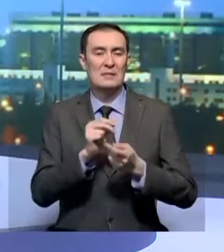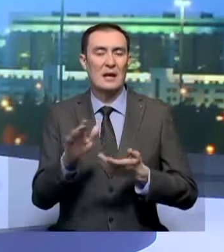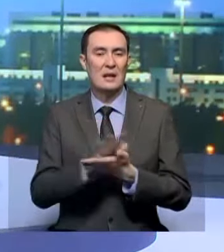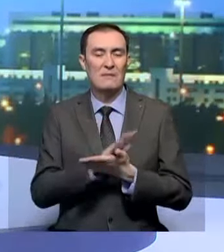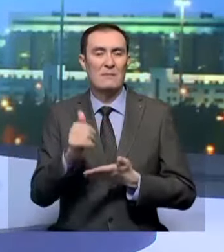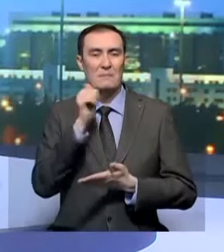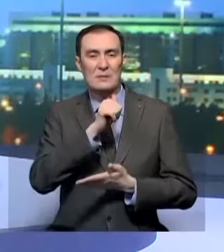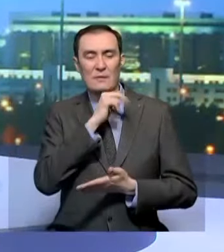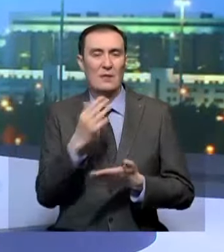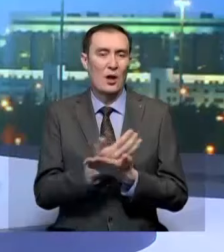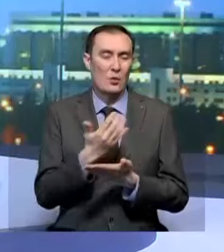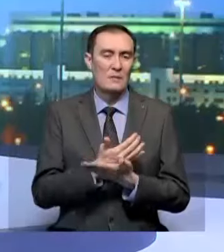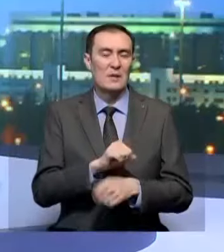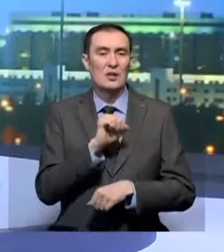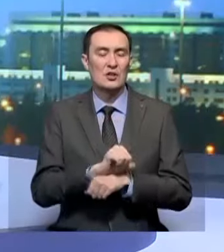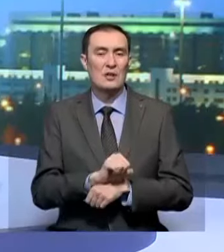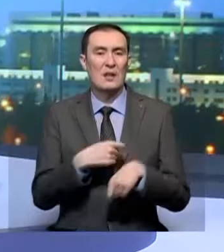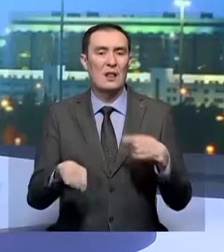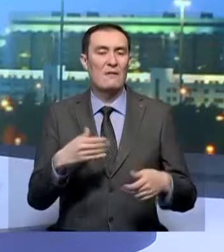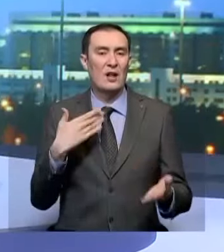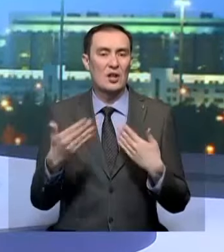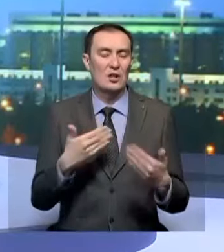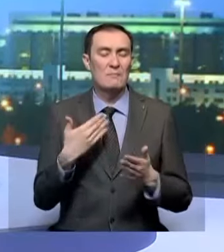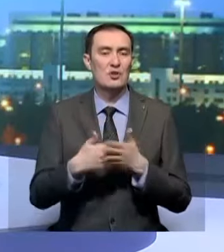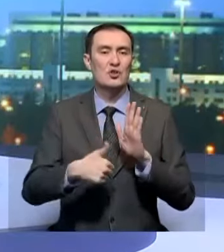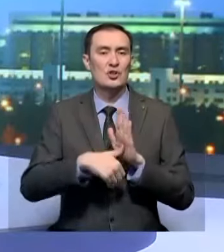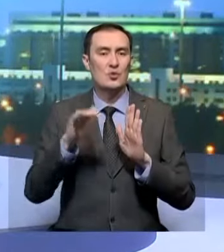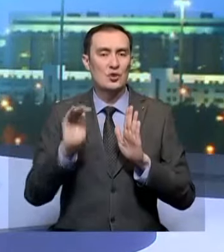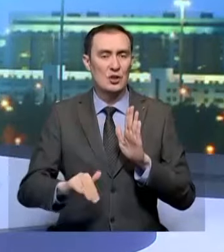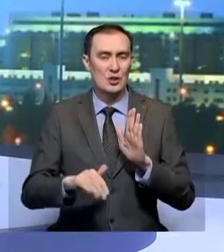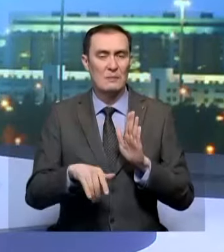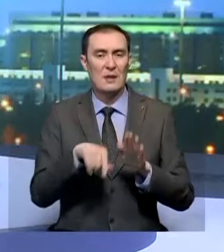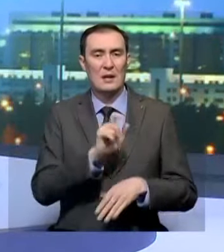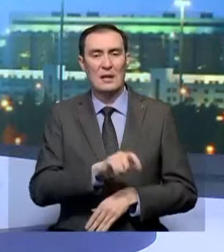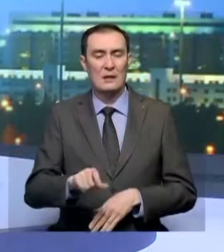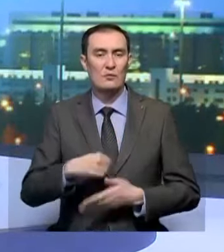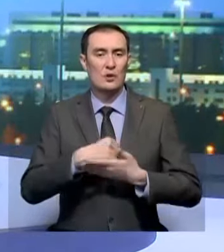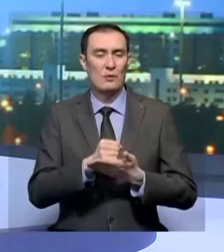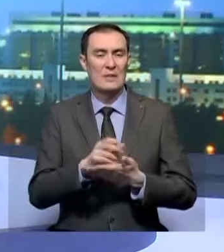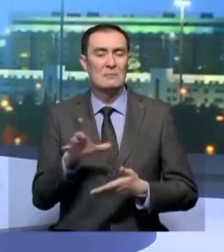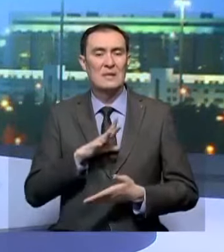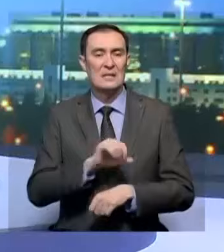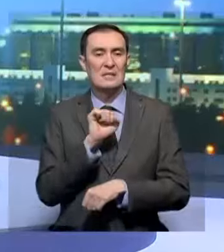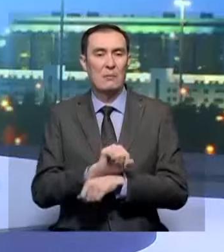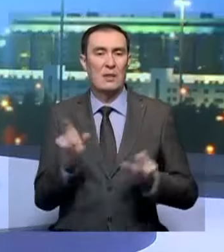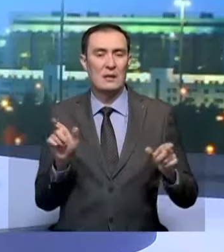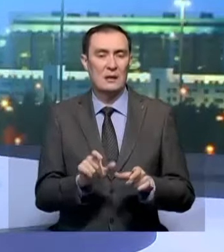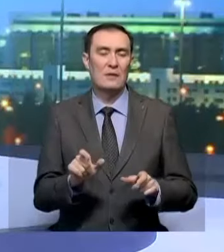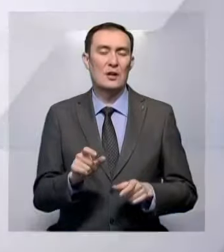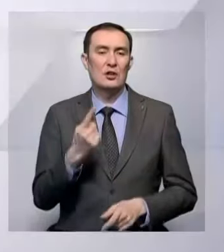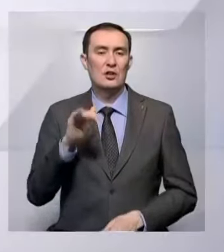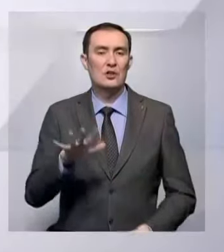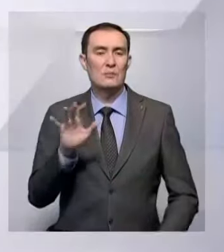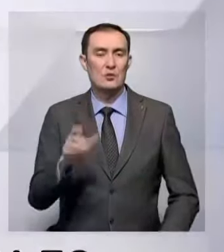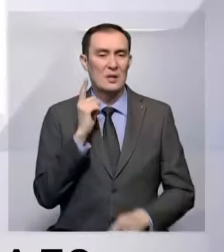отмыванием преступных доходов прекращены деловые отношения почти с 6000 клиентов. Установлено и заблокировано больше